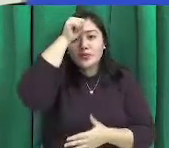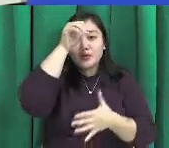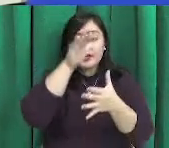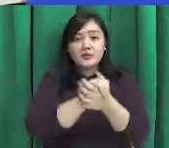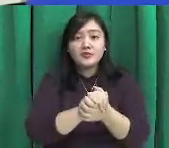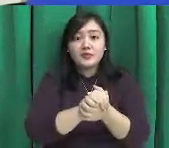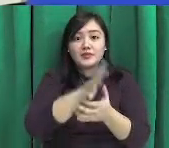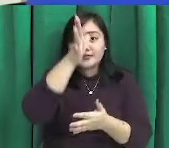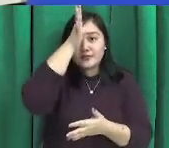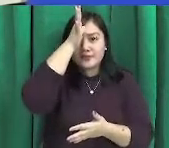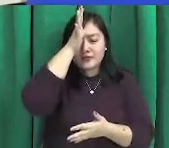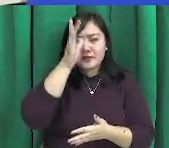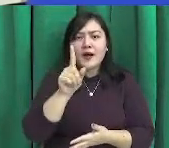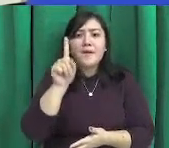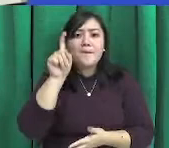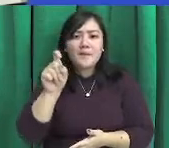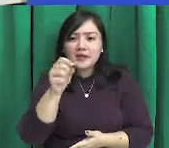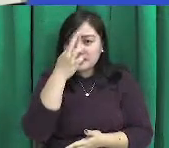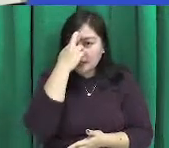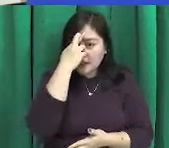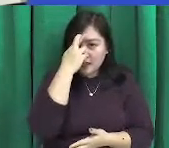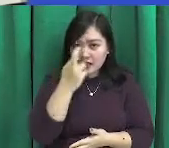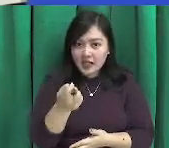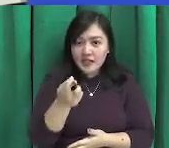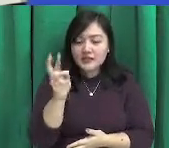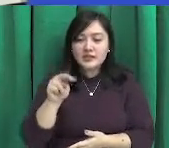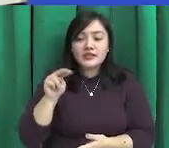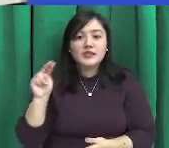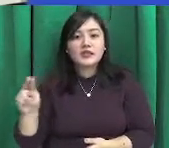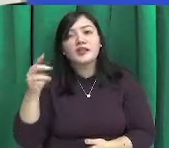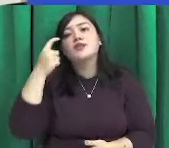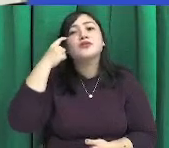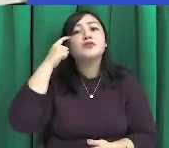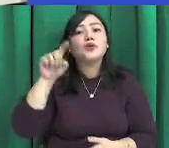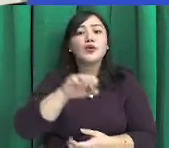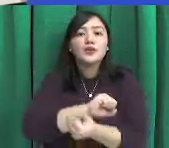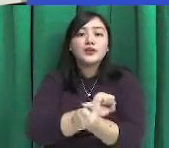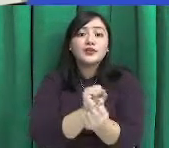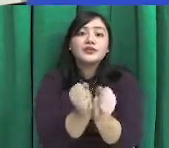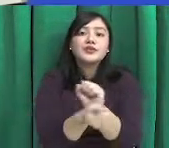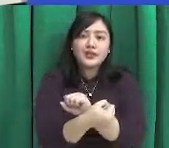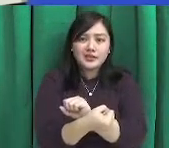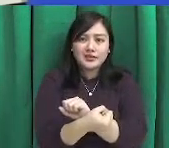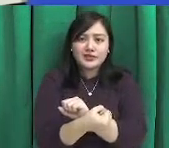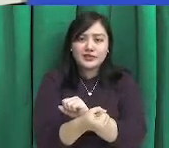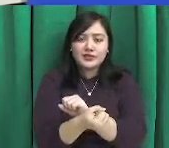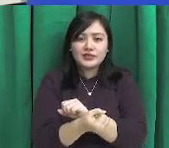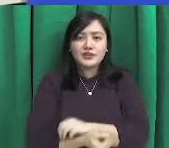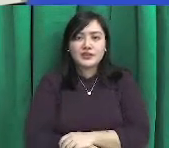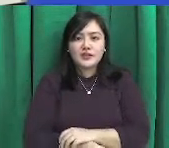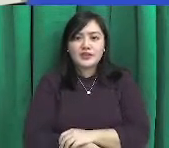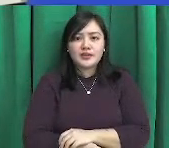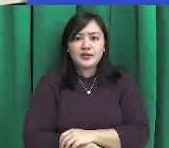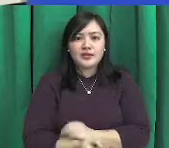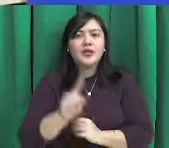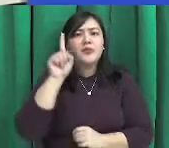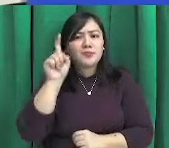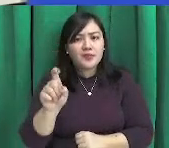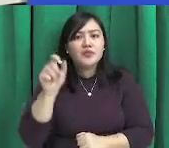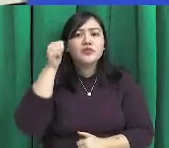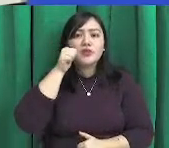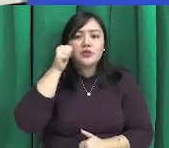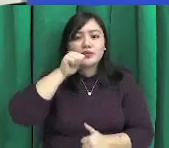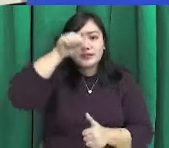pagbabago. Hindi po ba? Yan po ay napagandang bagay na dapat ilagay din natin, sisipan natin. You